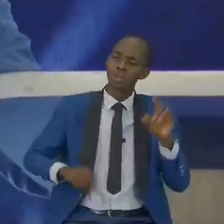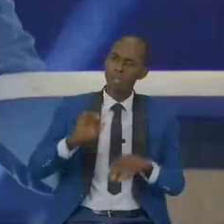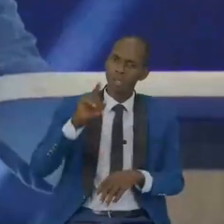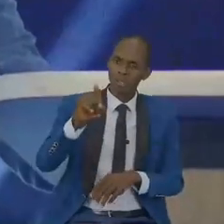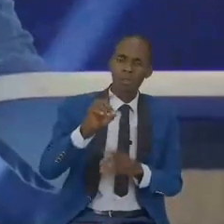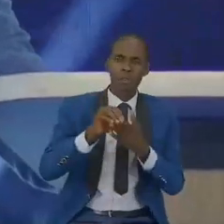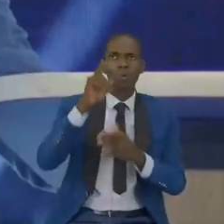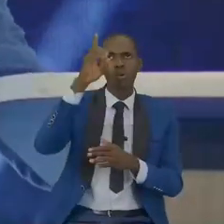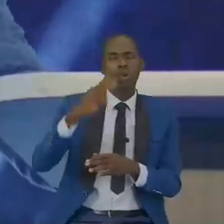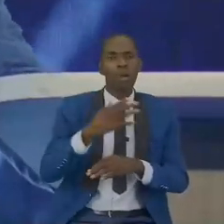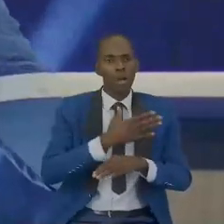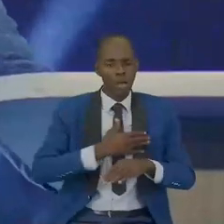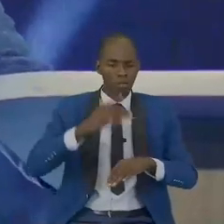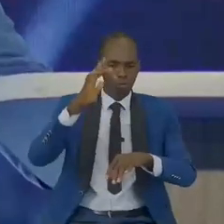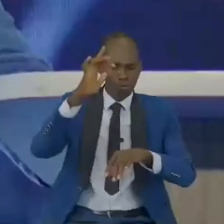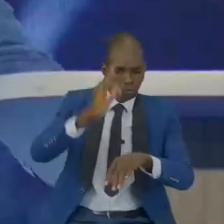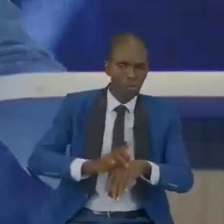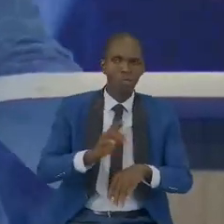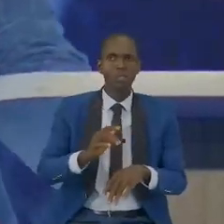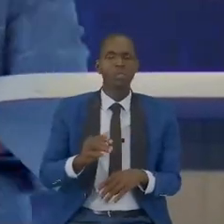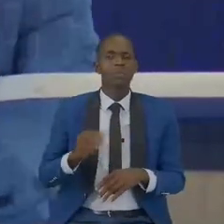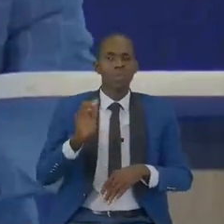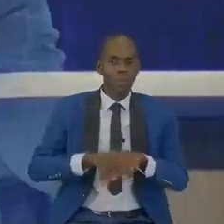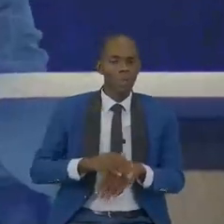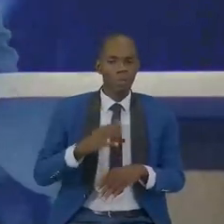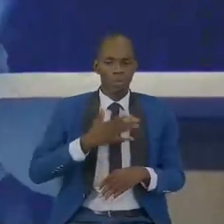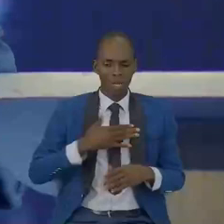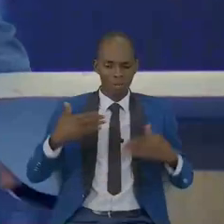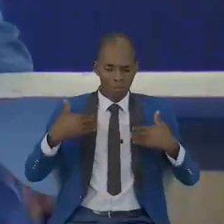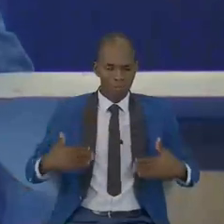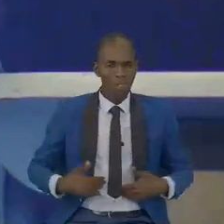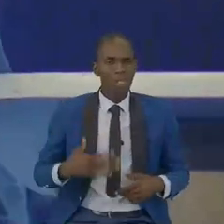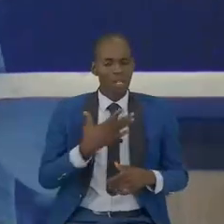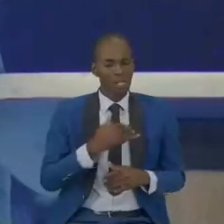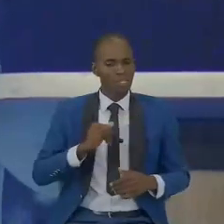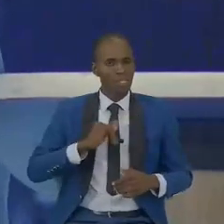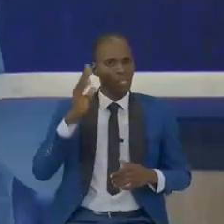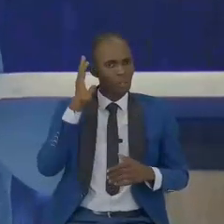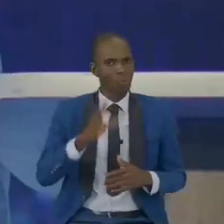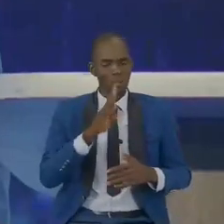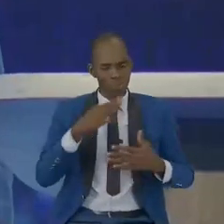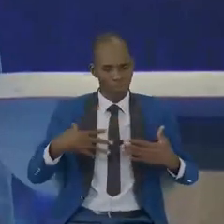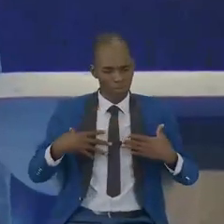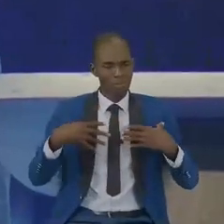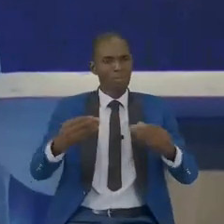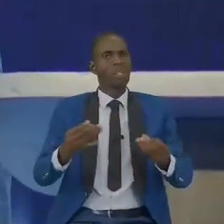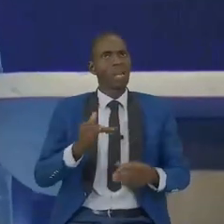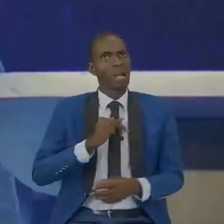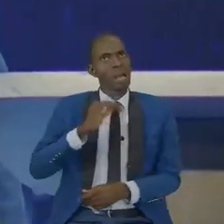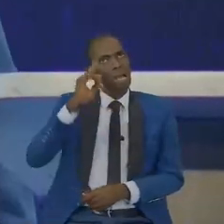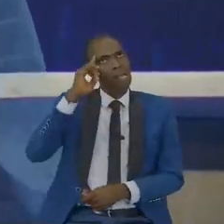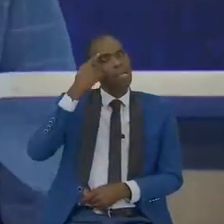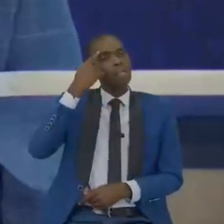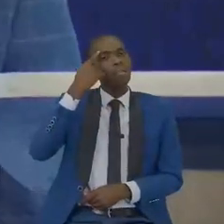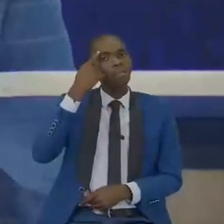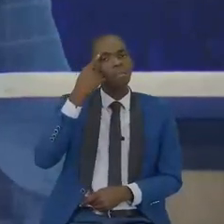vers moi, il se présentera lui-même, il invoquera le nom de l'Éternel son Dieu, il agitera sa main sur la place et guérira